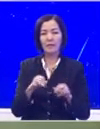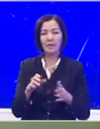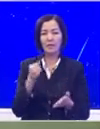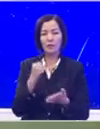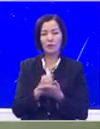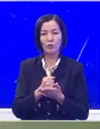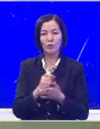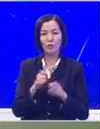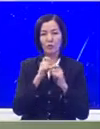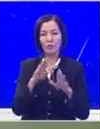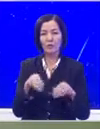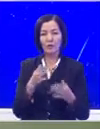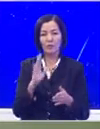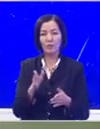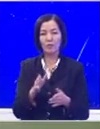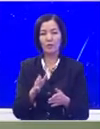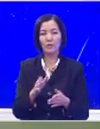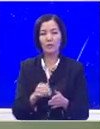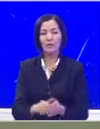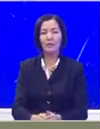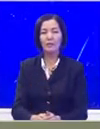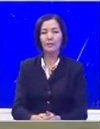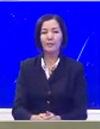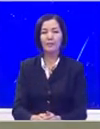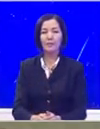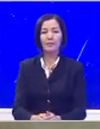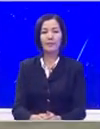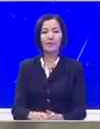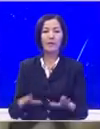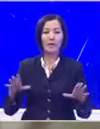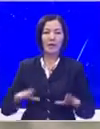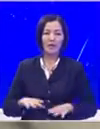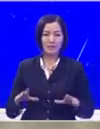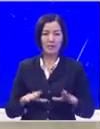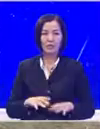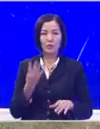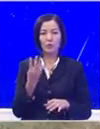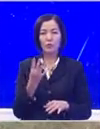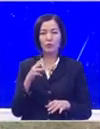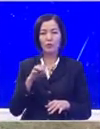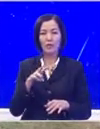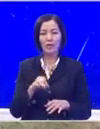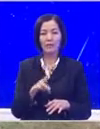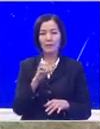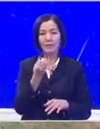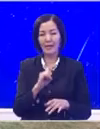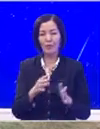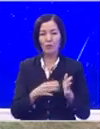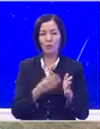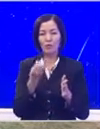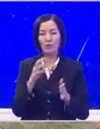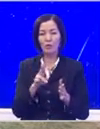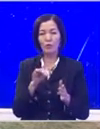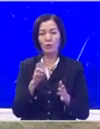Жалпы сыйақы ат теріне тұрарлық. Тісін көріп топқа бөлген сайгүліктер ішінде 4 шақырымға тай шапса, 9 шақырымға